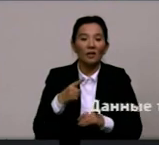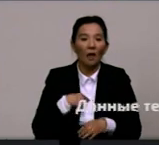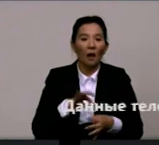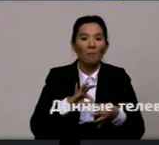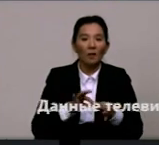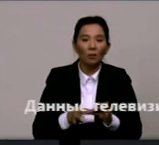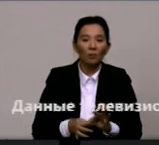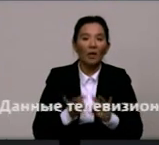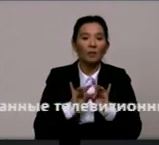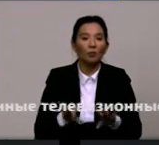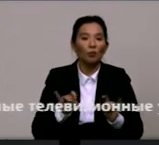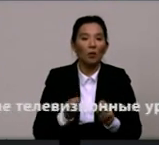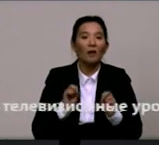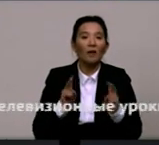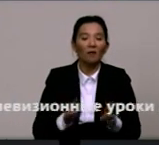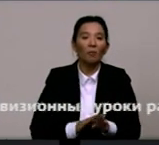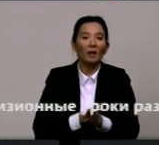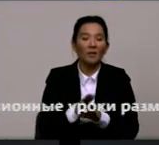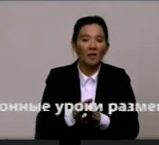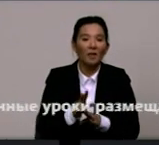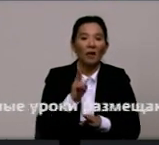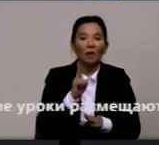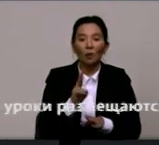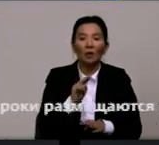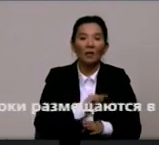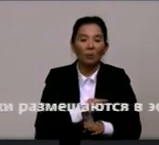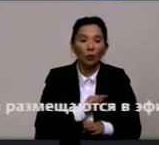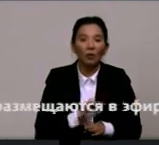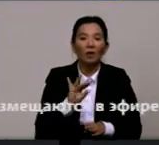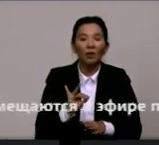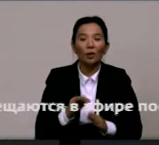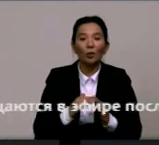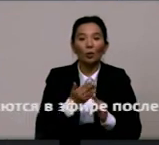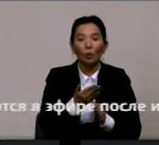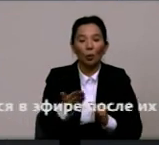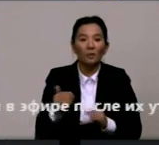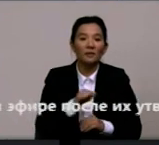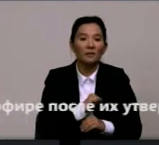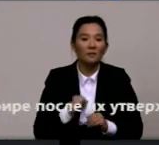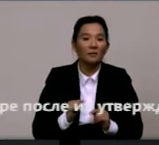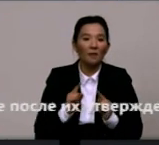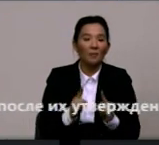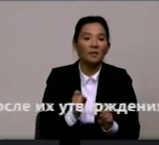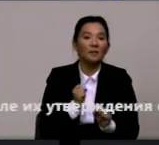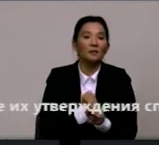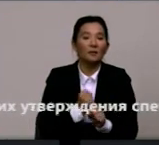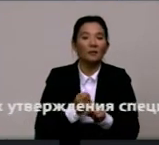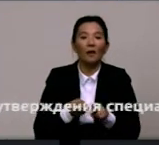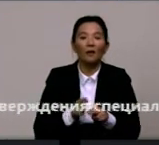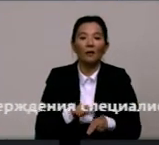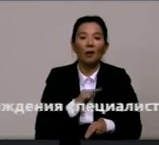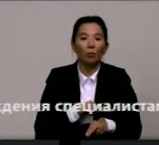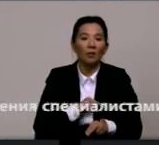подробно объясню, как выполнять контрольную работу, а дома вы сами сделаете эту